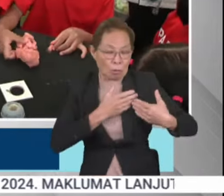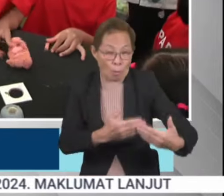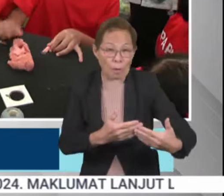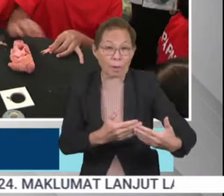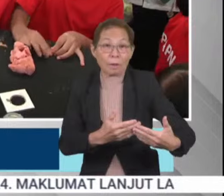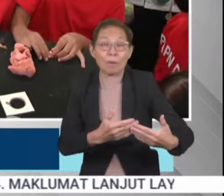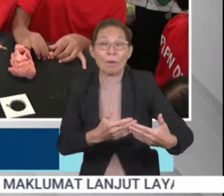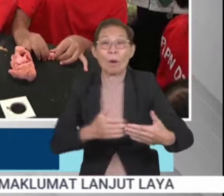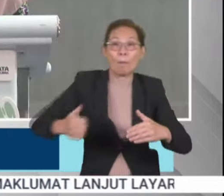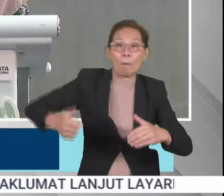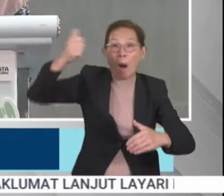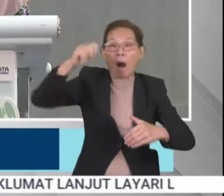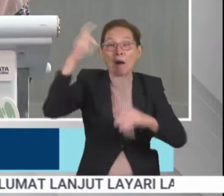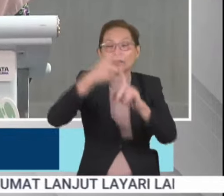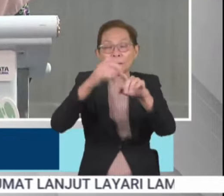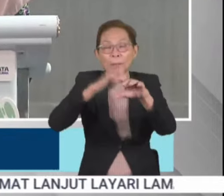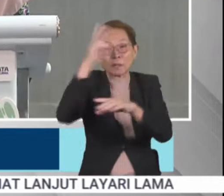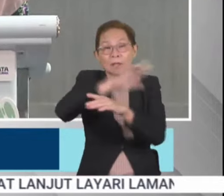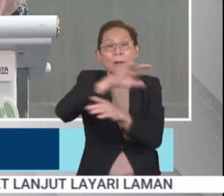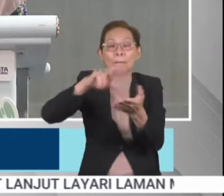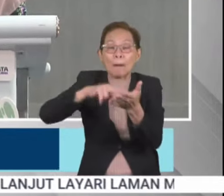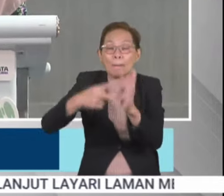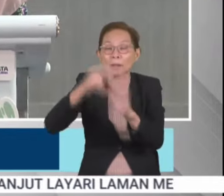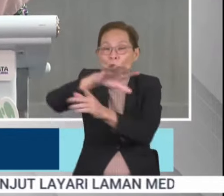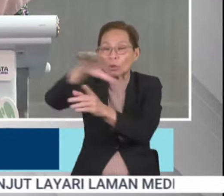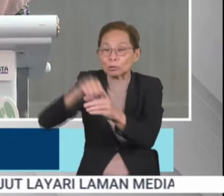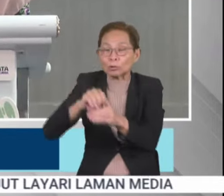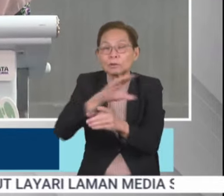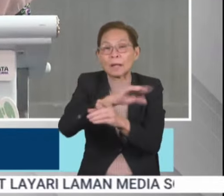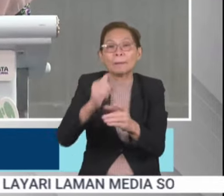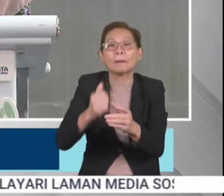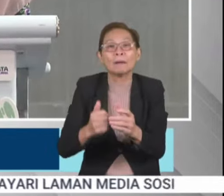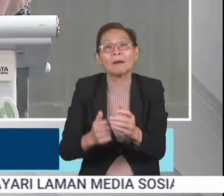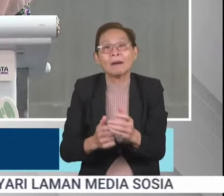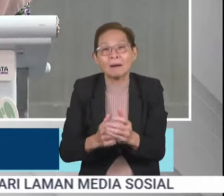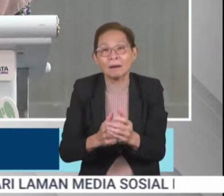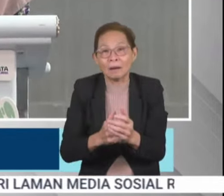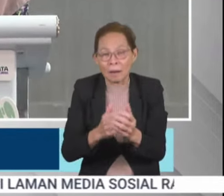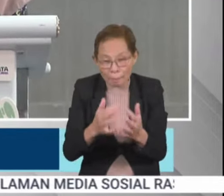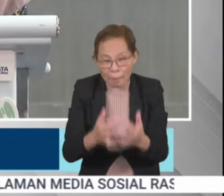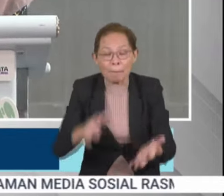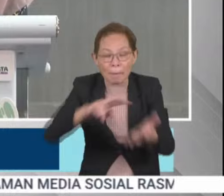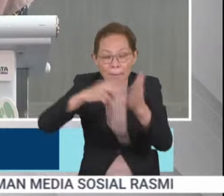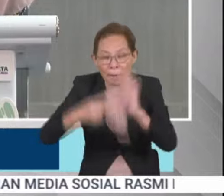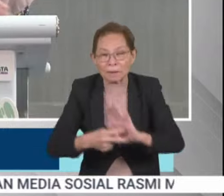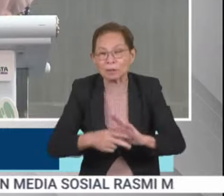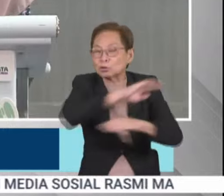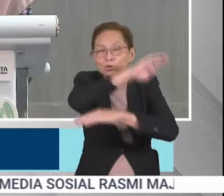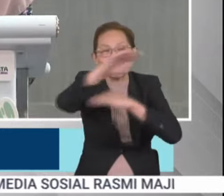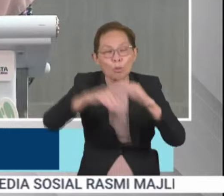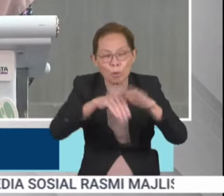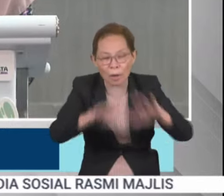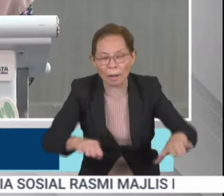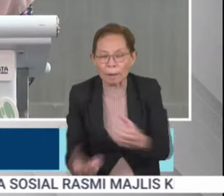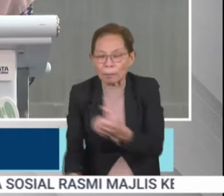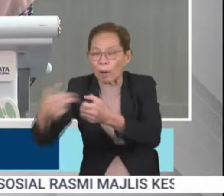besar daripada kerajaan itu bermakna inklusif yang bermakna tiada anak-anak yang akan terpinggir serta